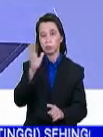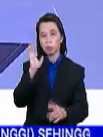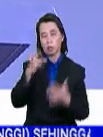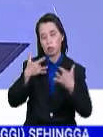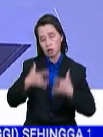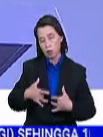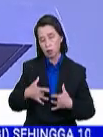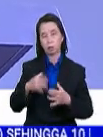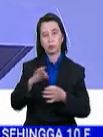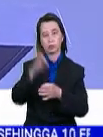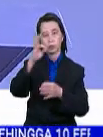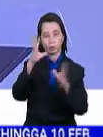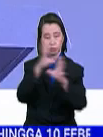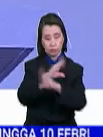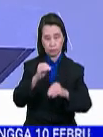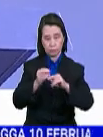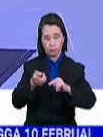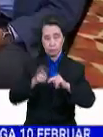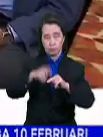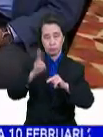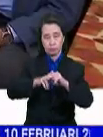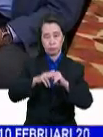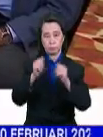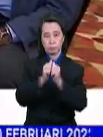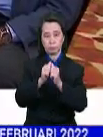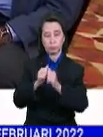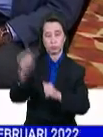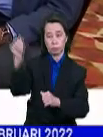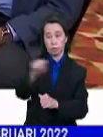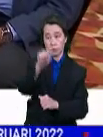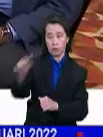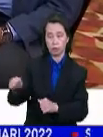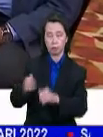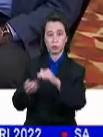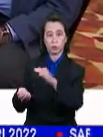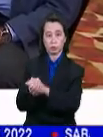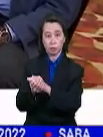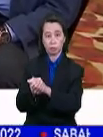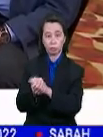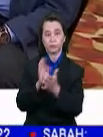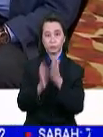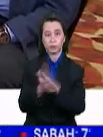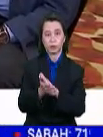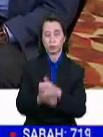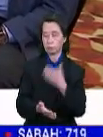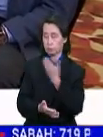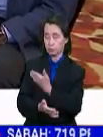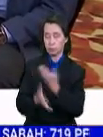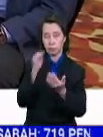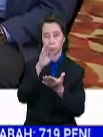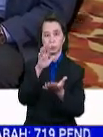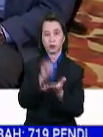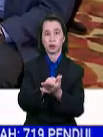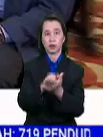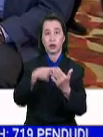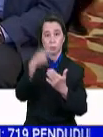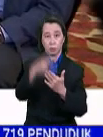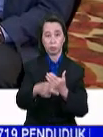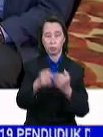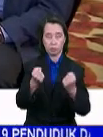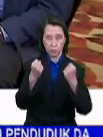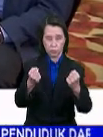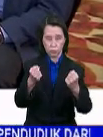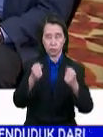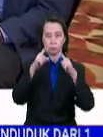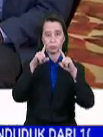melunturkan semangat serawa untuk meningkatkan agenda antirasuah di negeri ini justru beliau yakin program Rintis ini akan